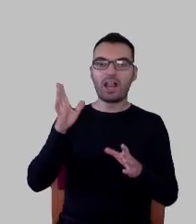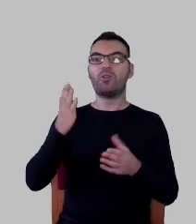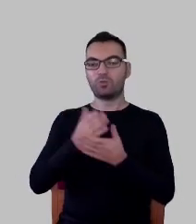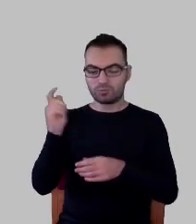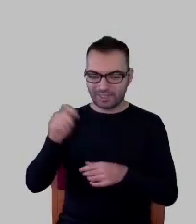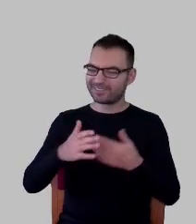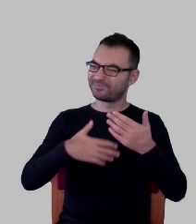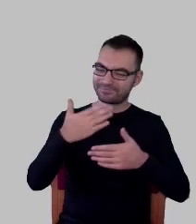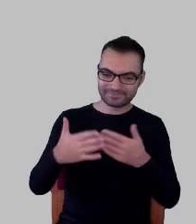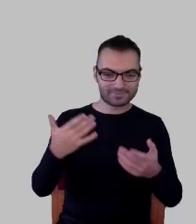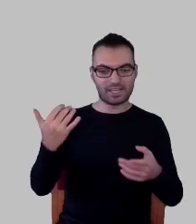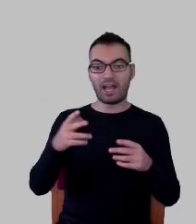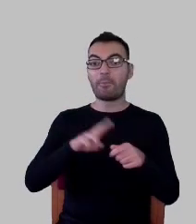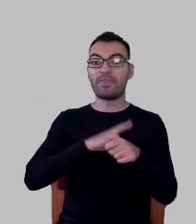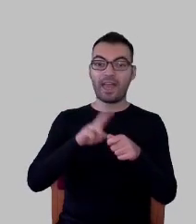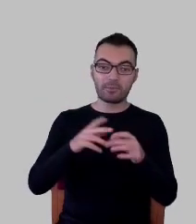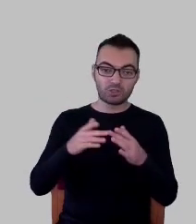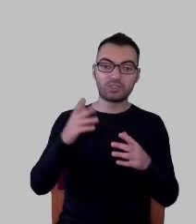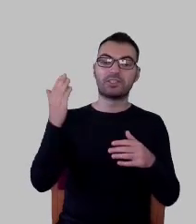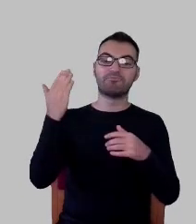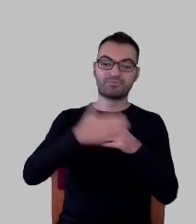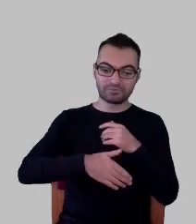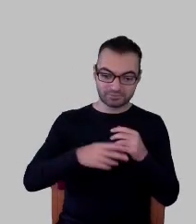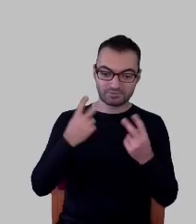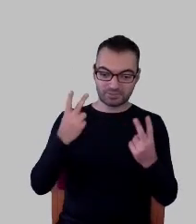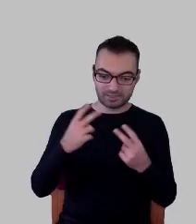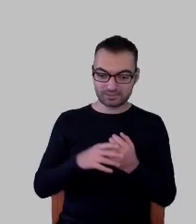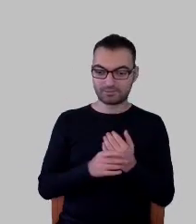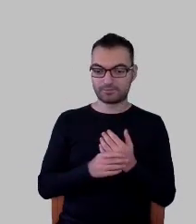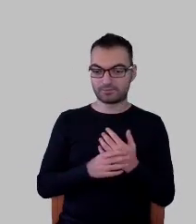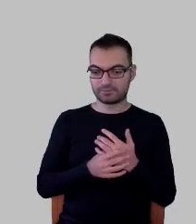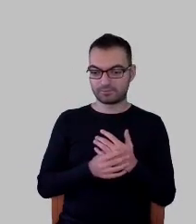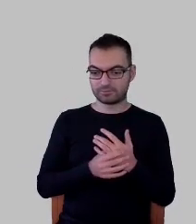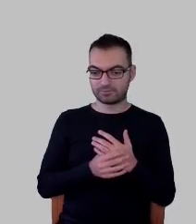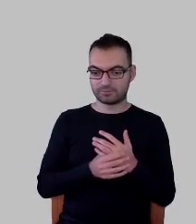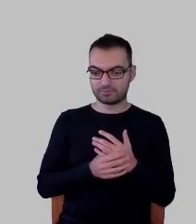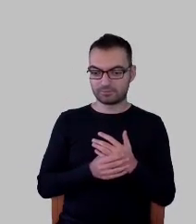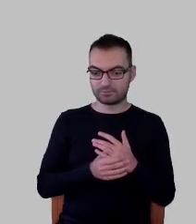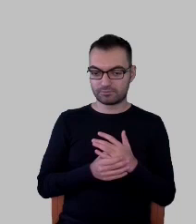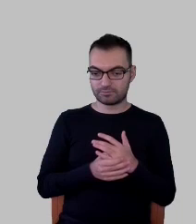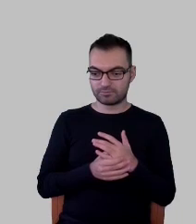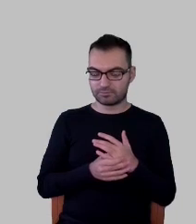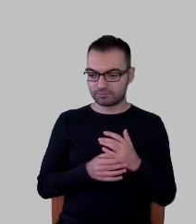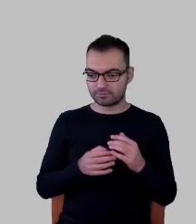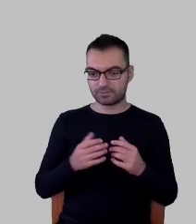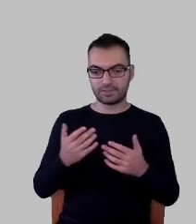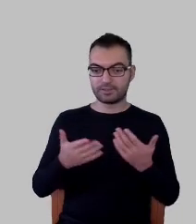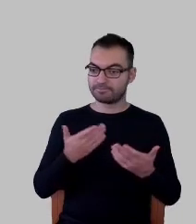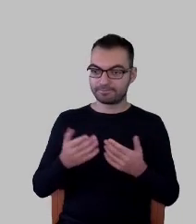specjalnego. Kończyła się ważność wydanego orzeczenia, a dziecko oczekiwało na diagnozę w poradni